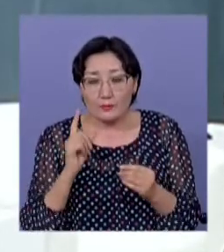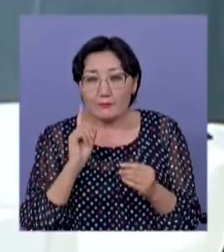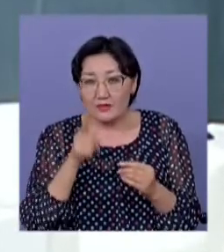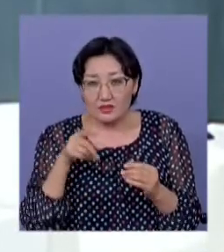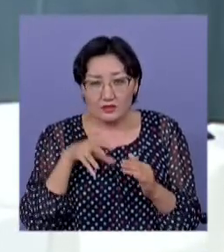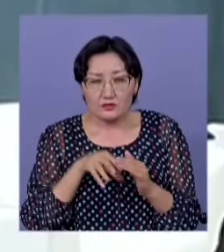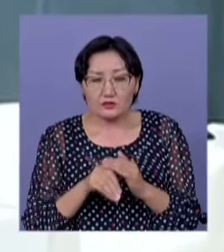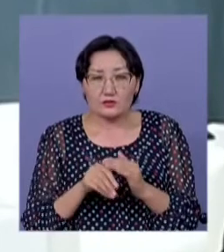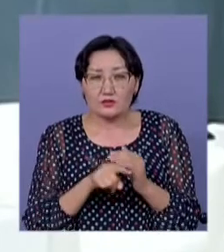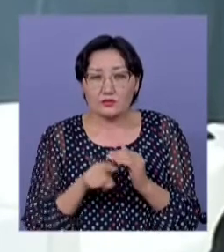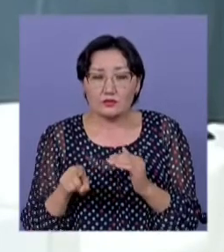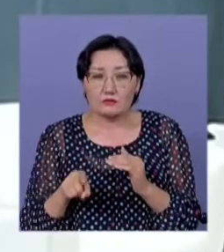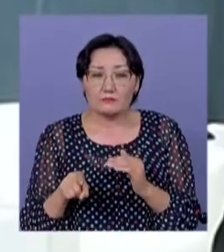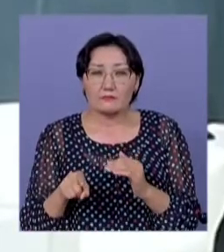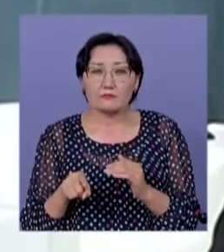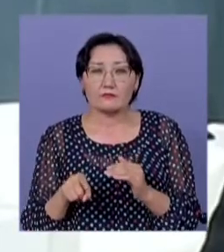ішінде оны